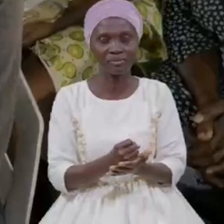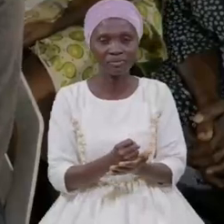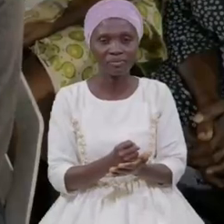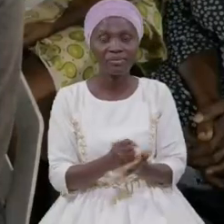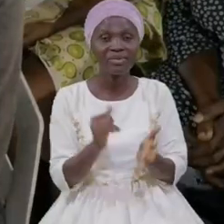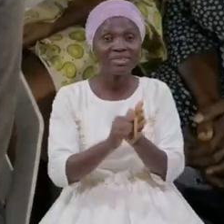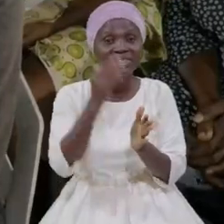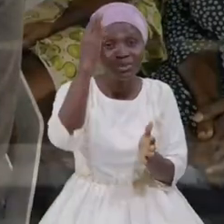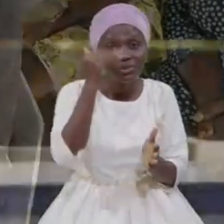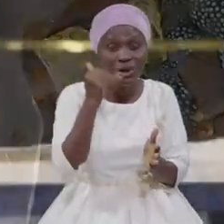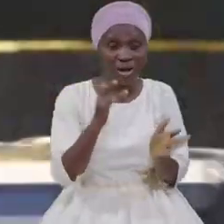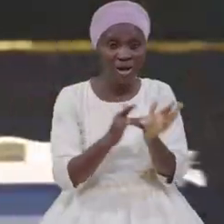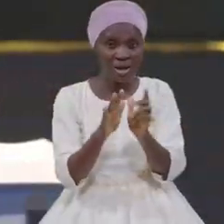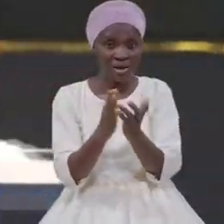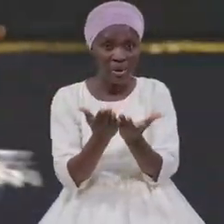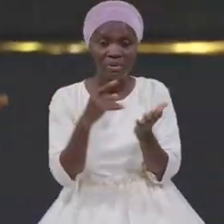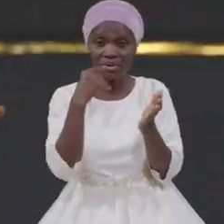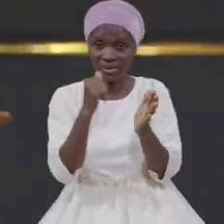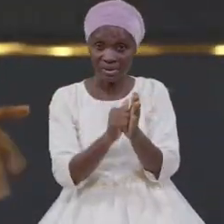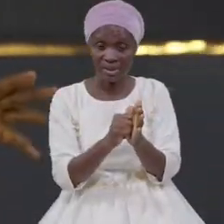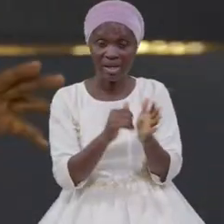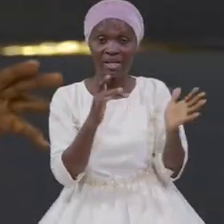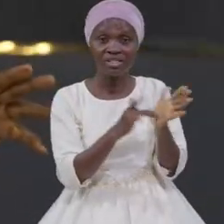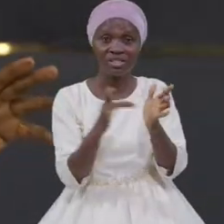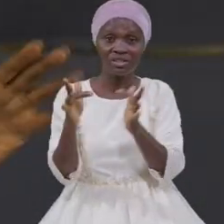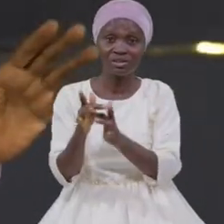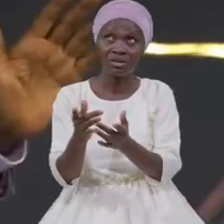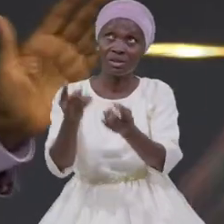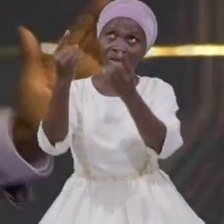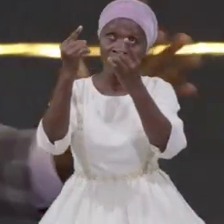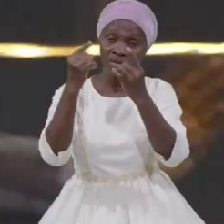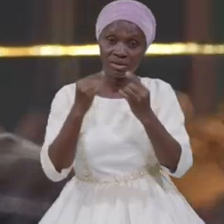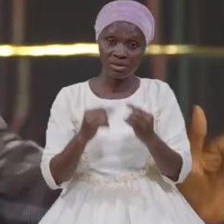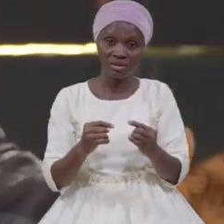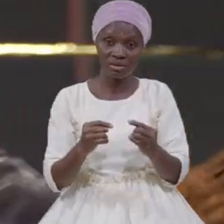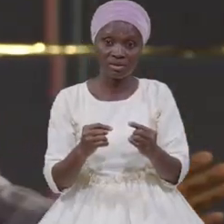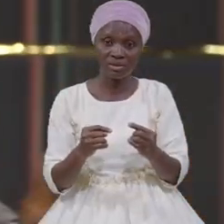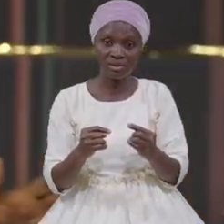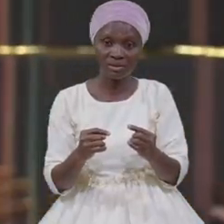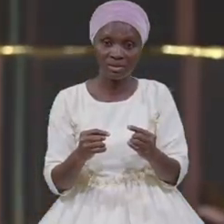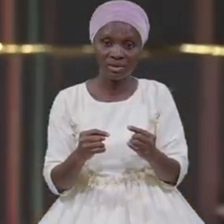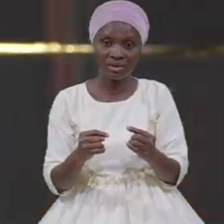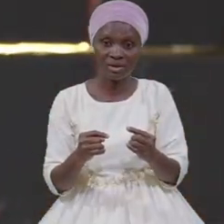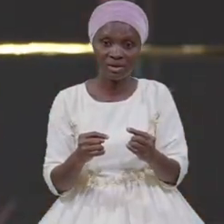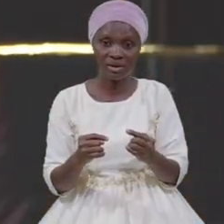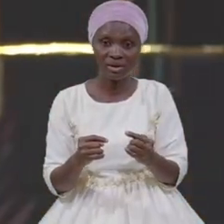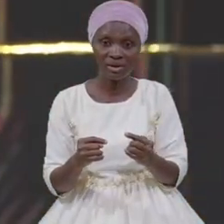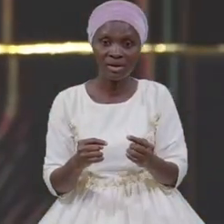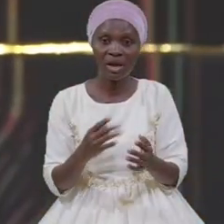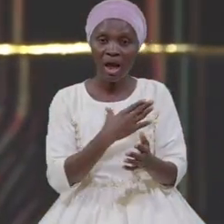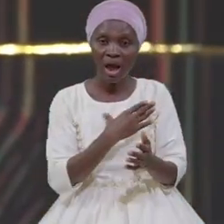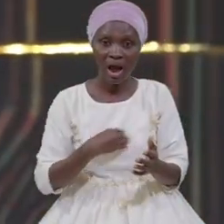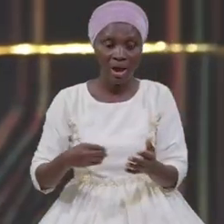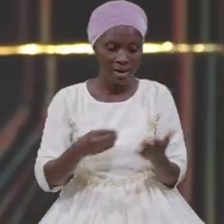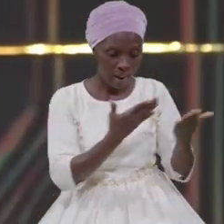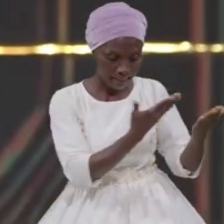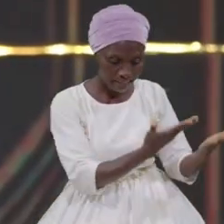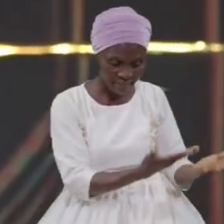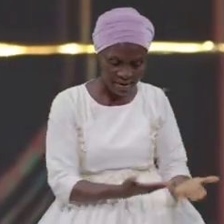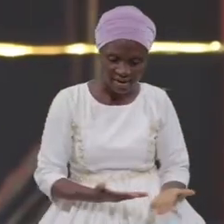Voilà pourquoi la Bible dit que Jésus-Christ est venu afin de conduire plusieurs fils à